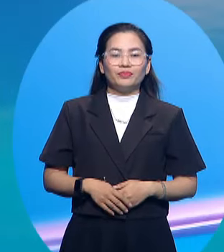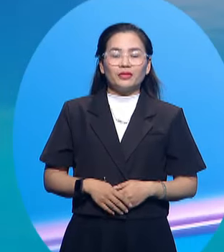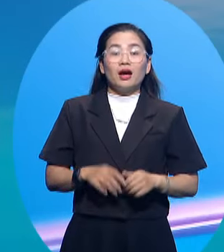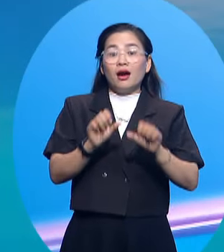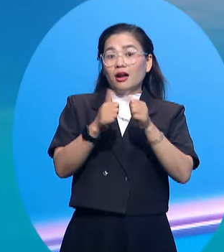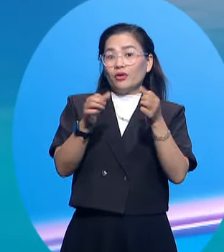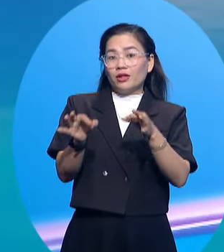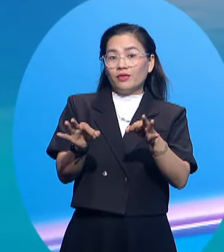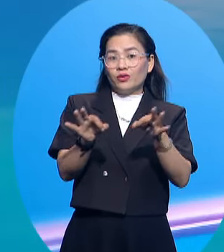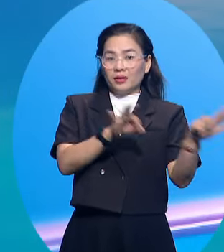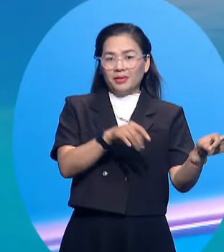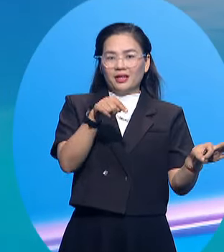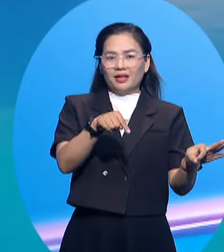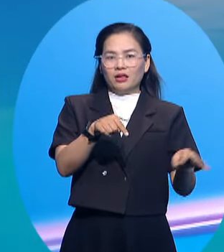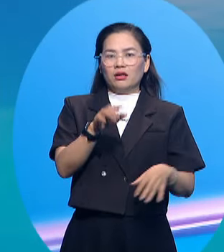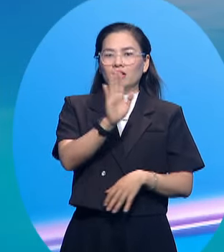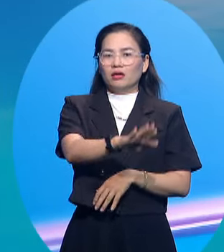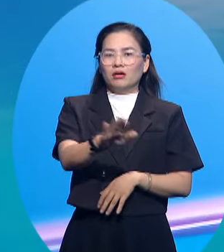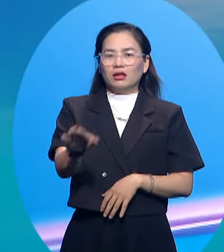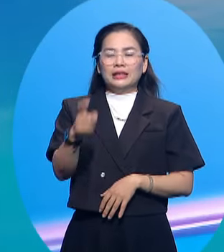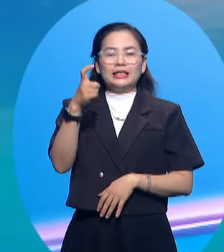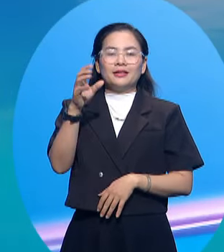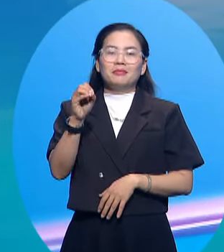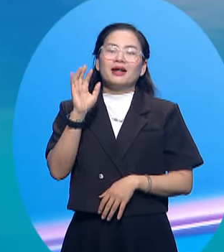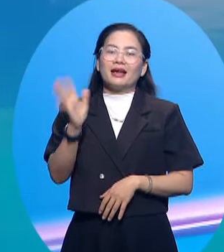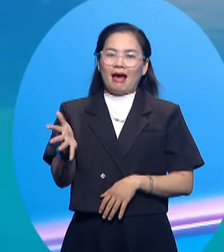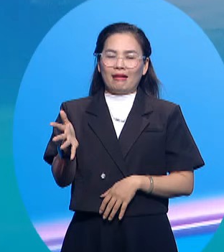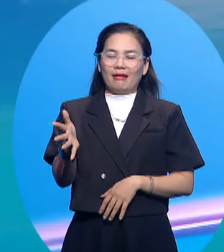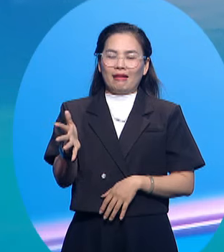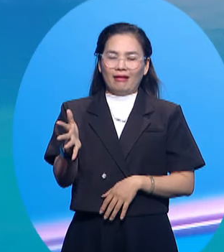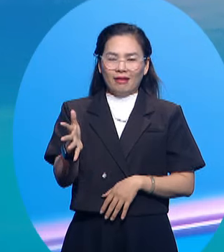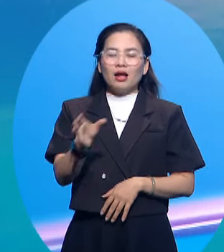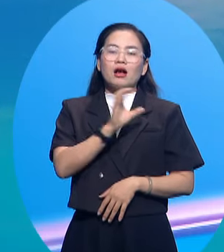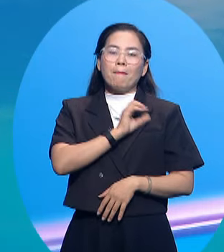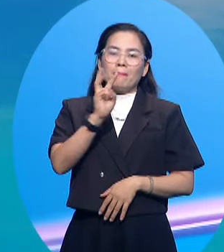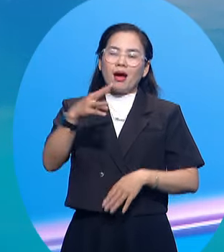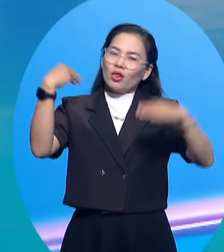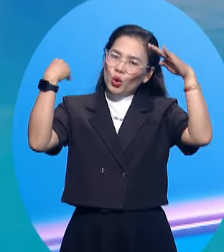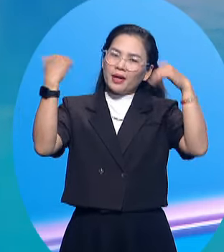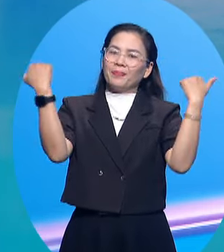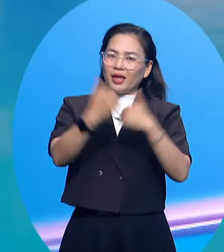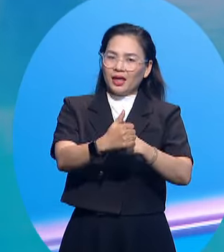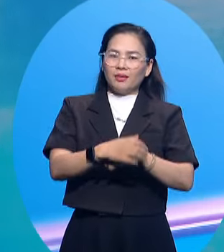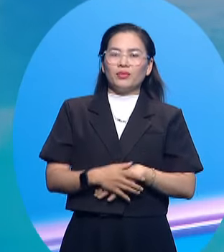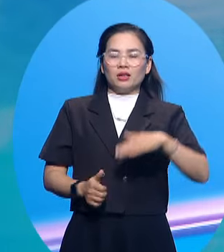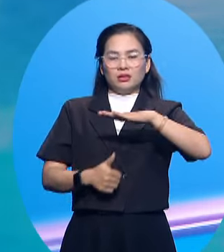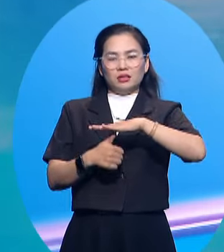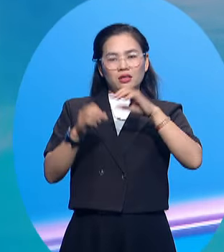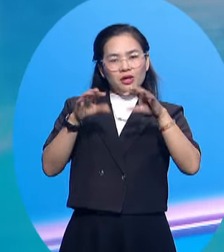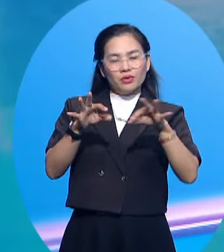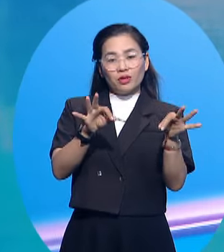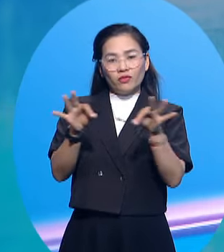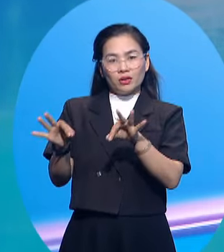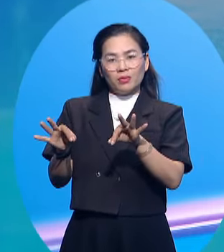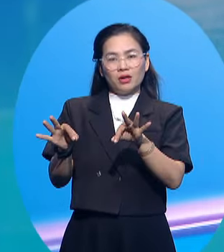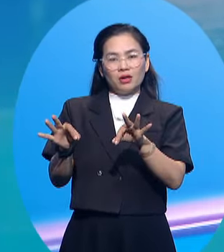Riêng tại thành phố Hồ Chí Minh có hơn 90.000 thí sinh dự thi kỳ thi tốt nghiệp trung học phổ thông năm 2024. Sở Giáo dục và Đào tạo thành phố Hồ Chí Minh đã quy